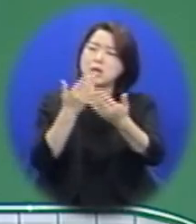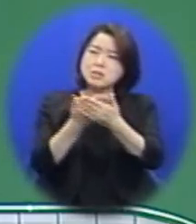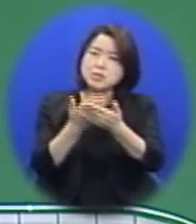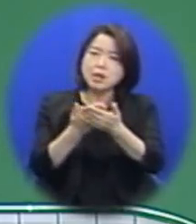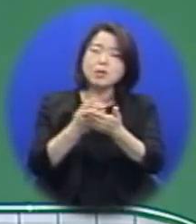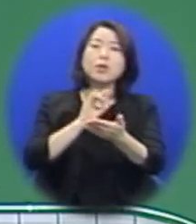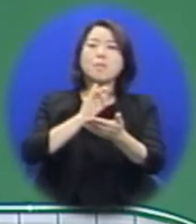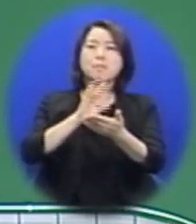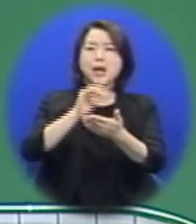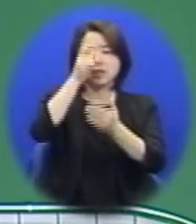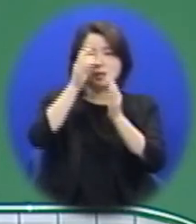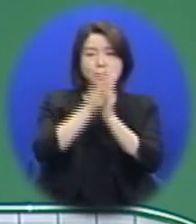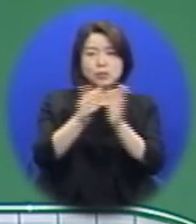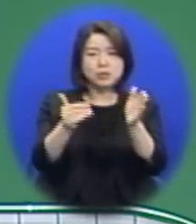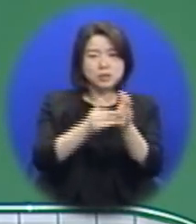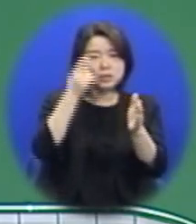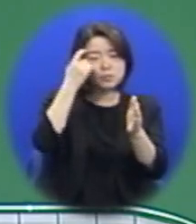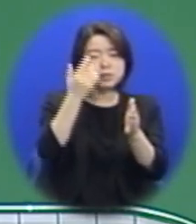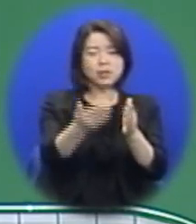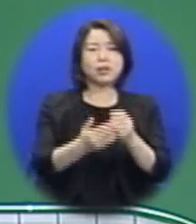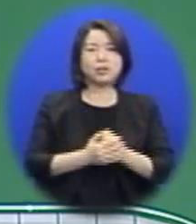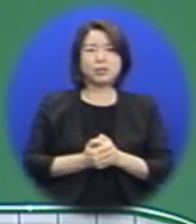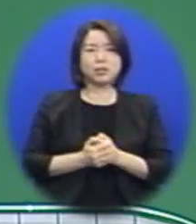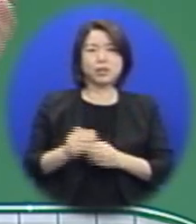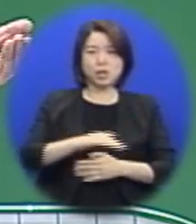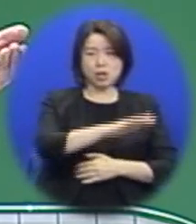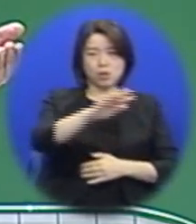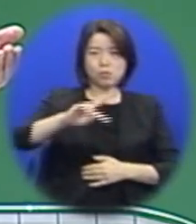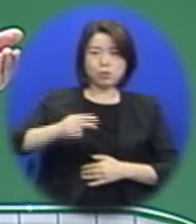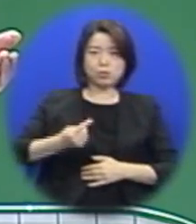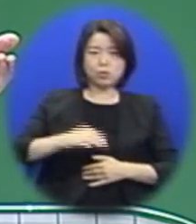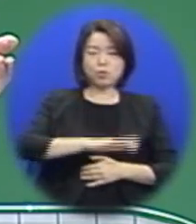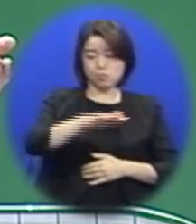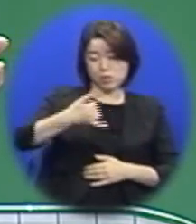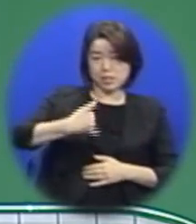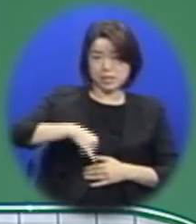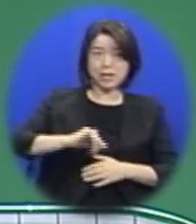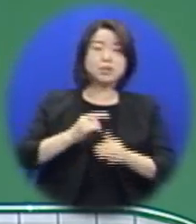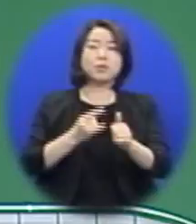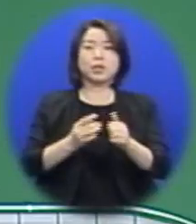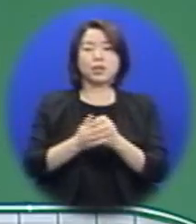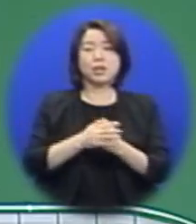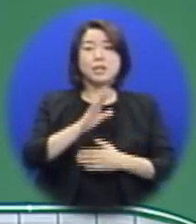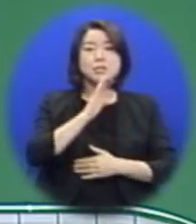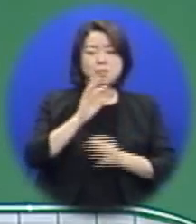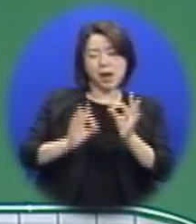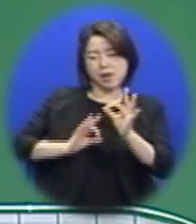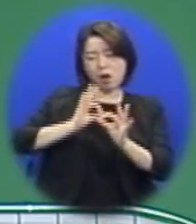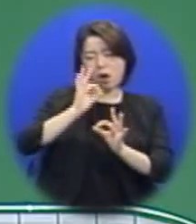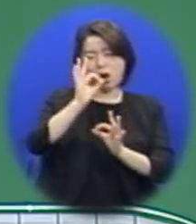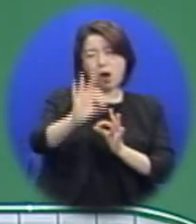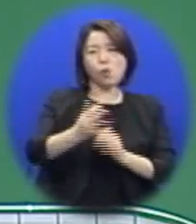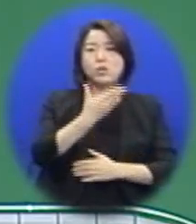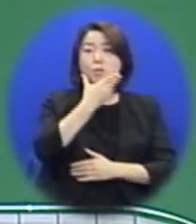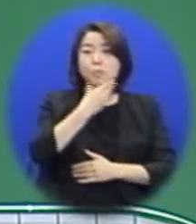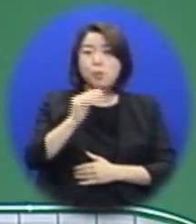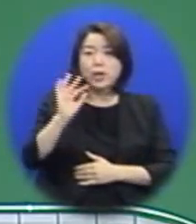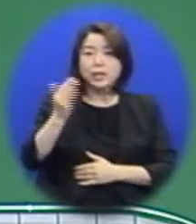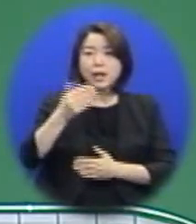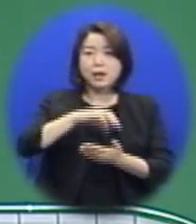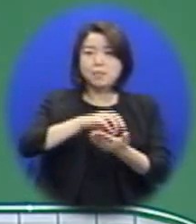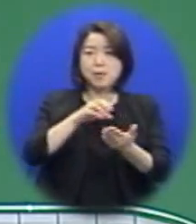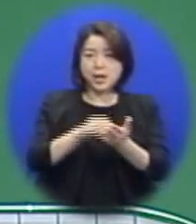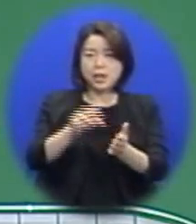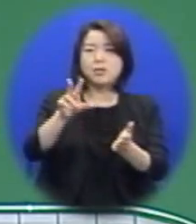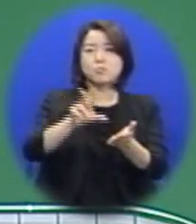이렇게 기도하고 끝날 것입니까? 우리도 우리 자녀들에게 정말 영원히 복이 될 수 있을 만한 그런